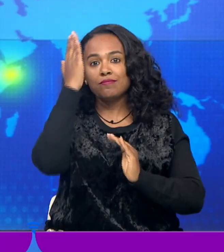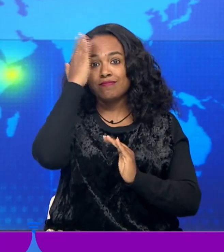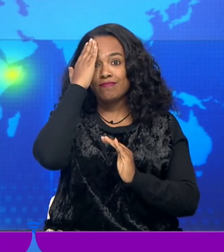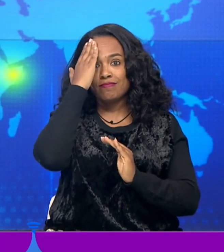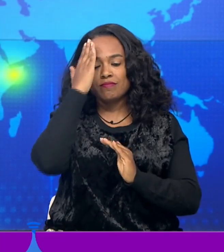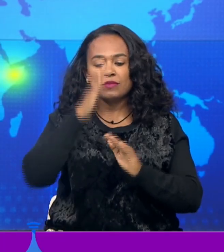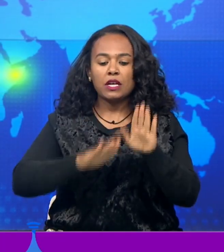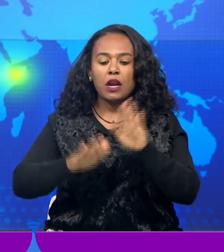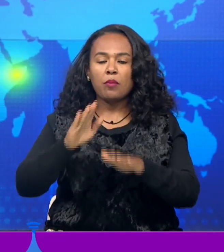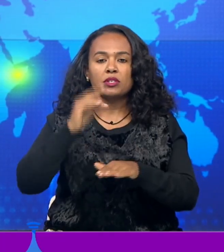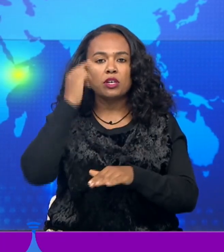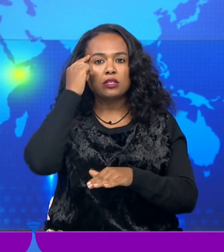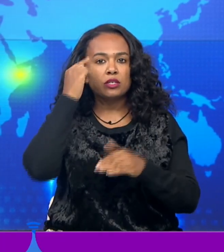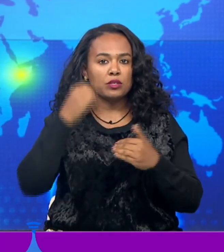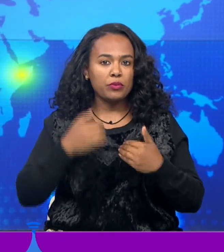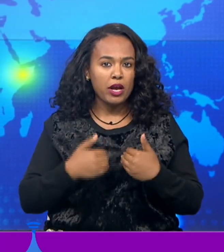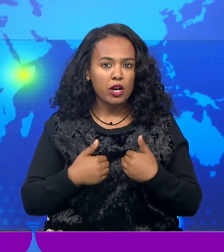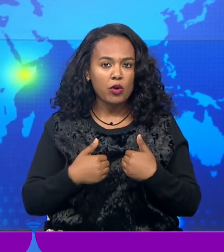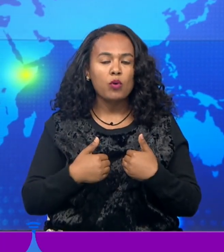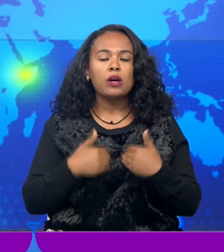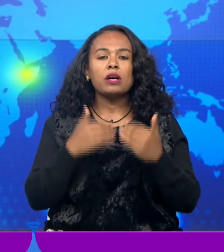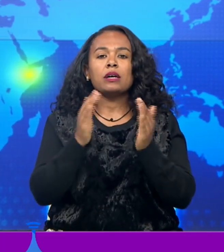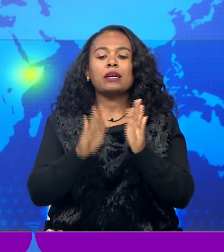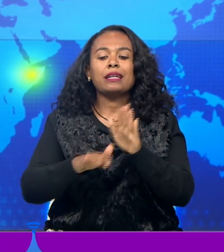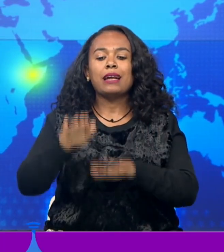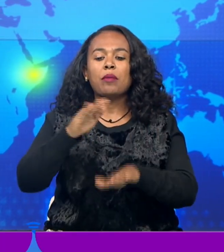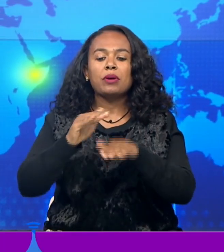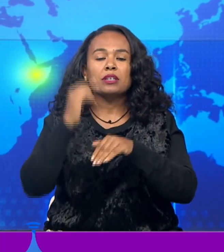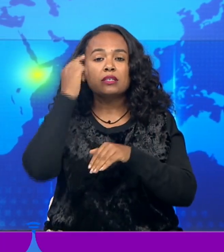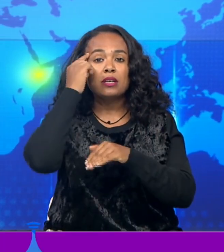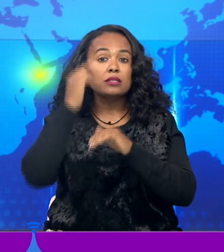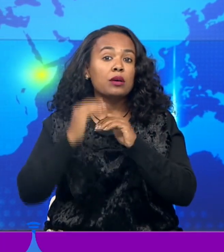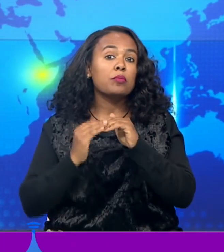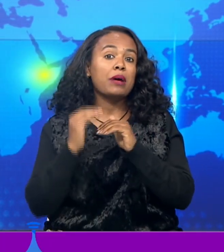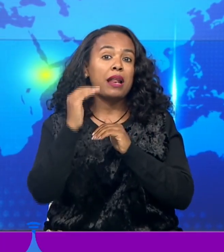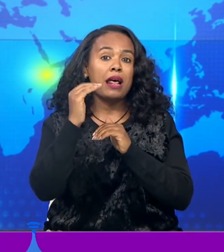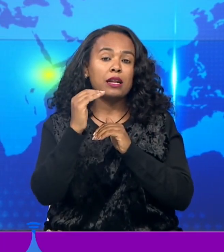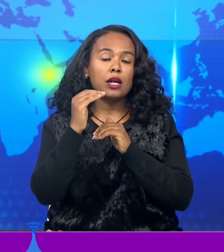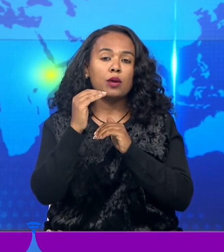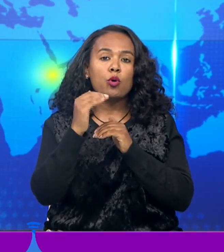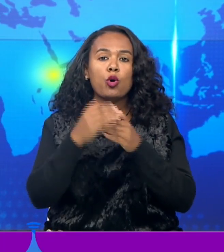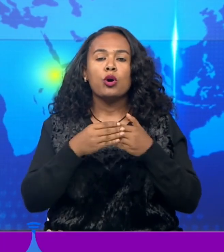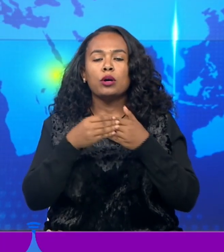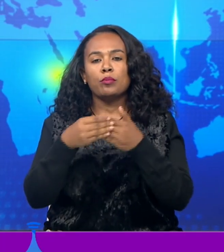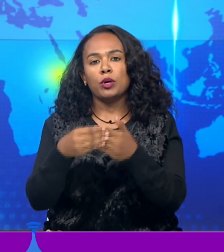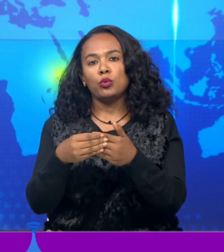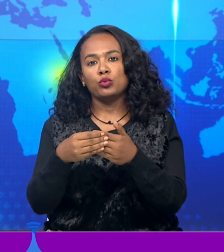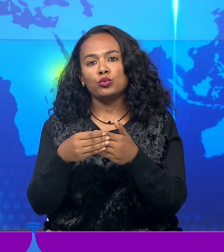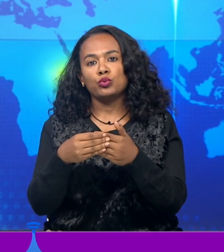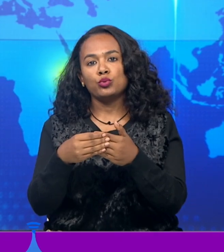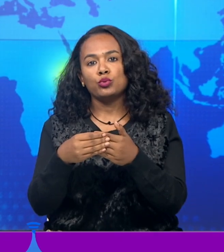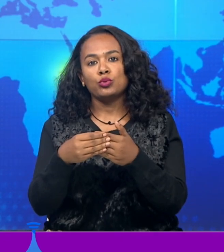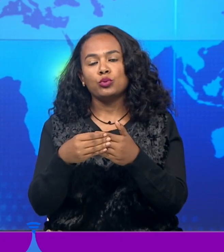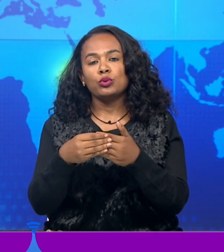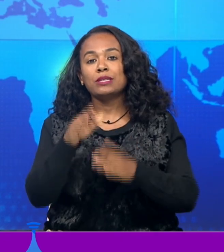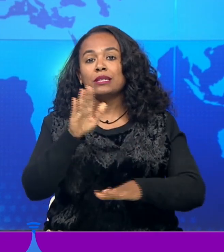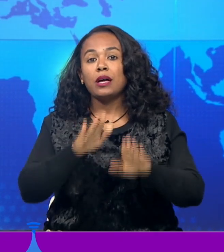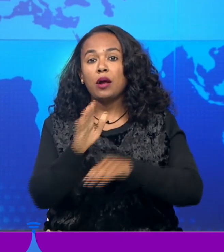ተራማጅ አስተሳሰብ ያለው፣ ከተራማጅ አስተሳሰብ በላይ ደግሞ መሪዎቹም